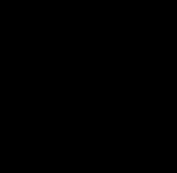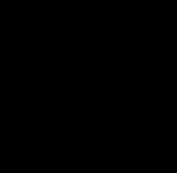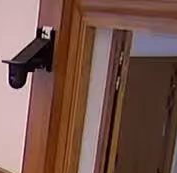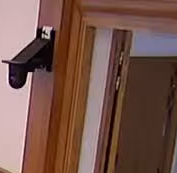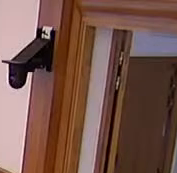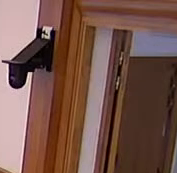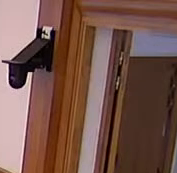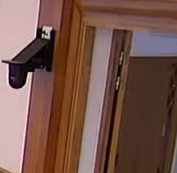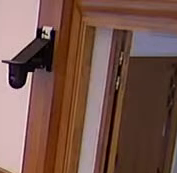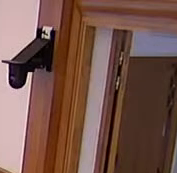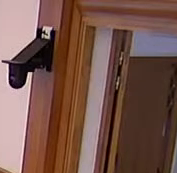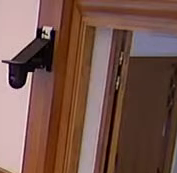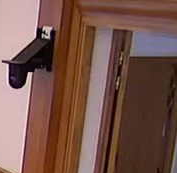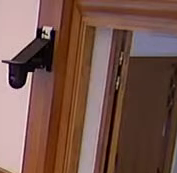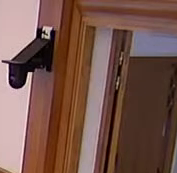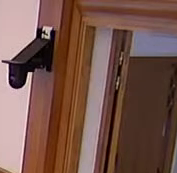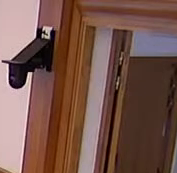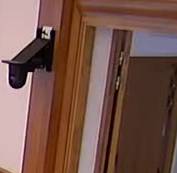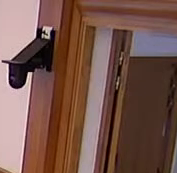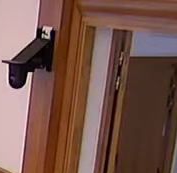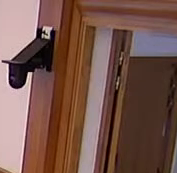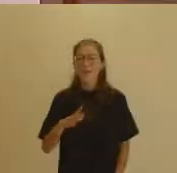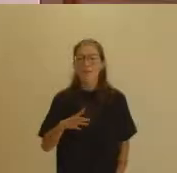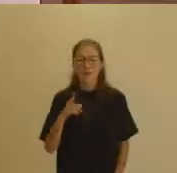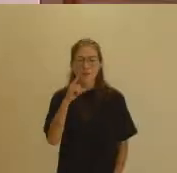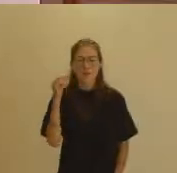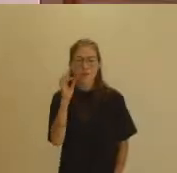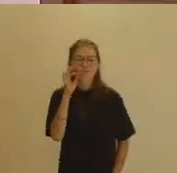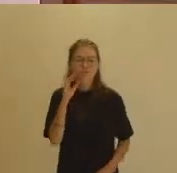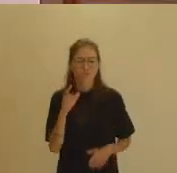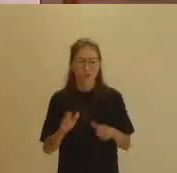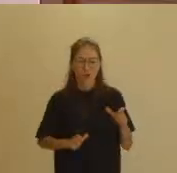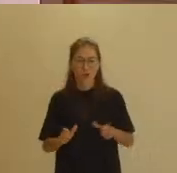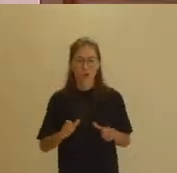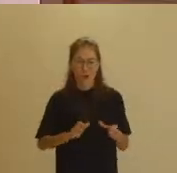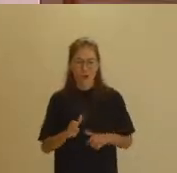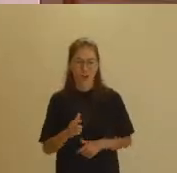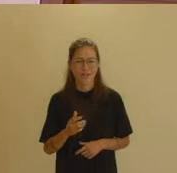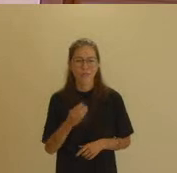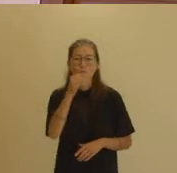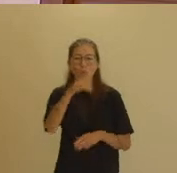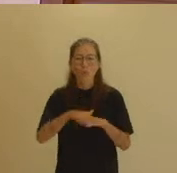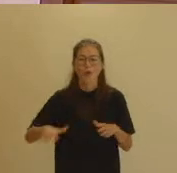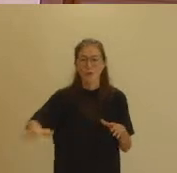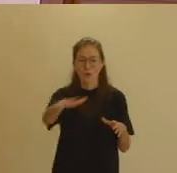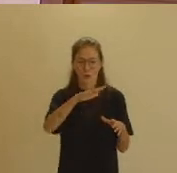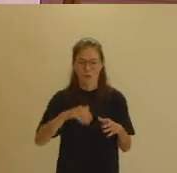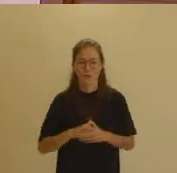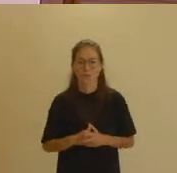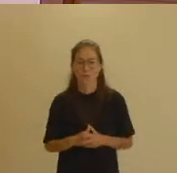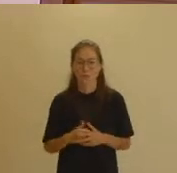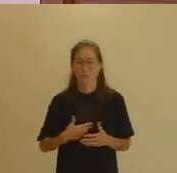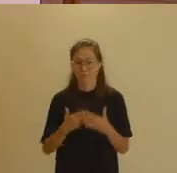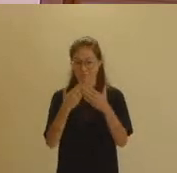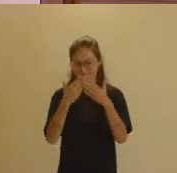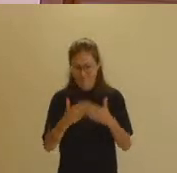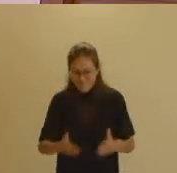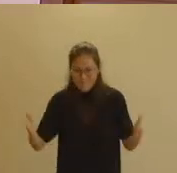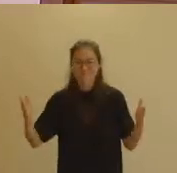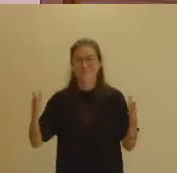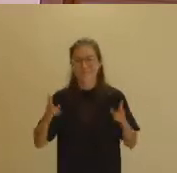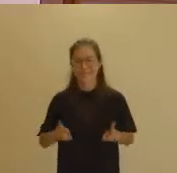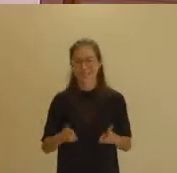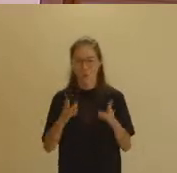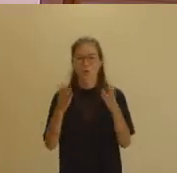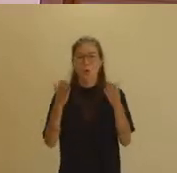Bien. Mesdames et messieurs, chers collègues, al salón de Neri, je déclare ouverte cette